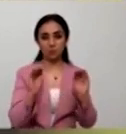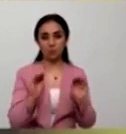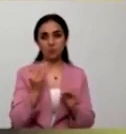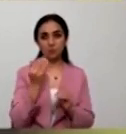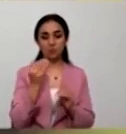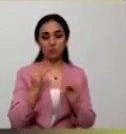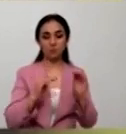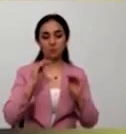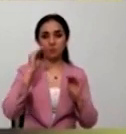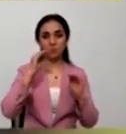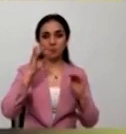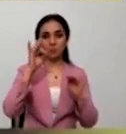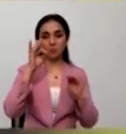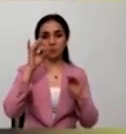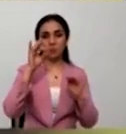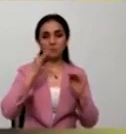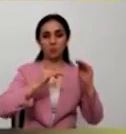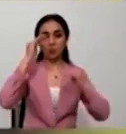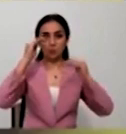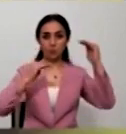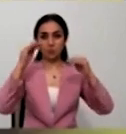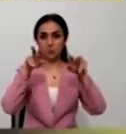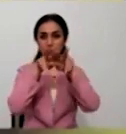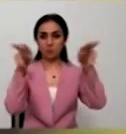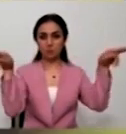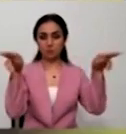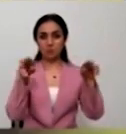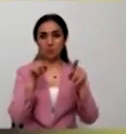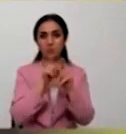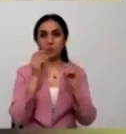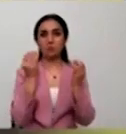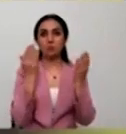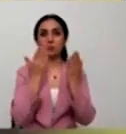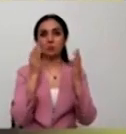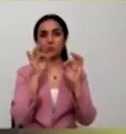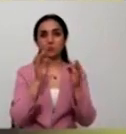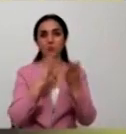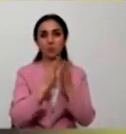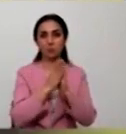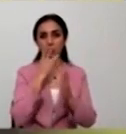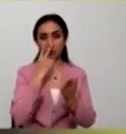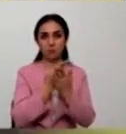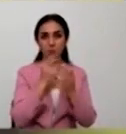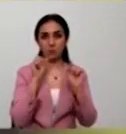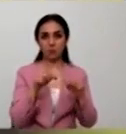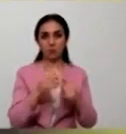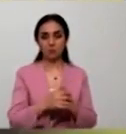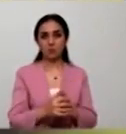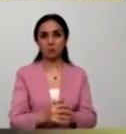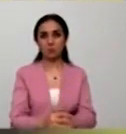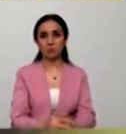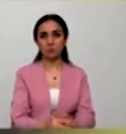demak, bo'ylari bir xil. Bu berilgan hodisalarimizdan qaysilari, demak, qaysi hodisalarga misol bo'la oladi